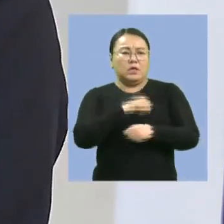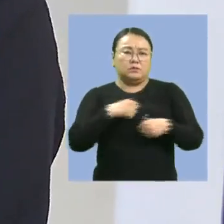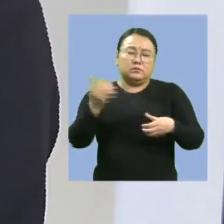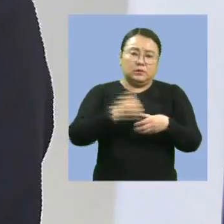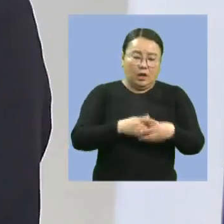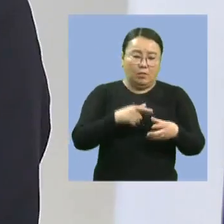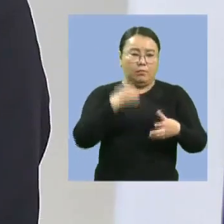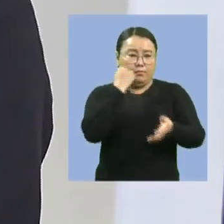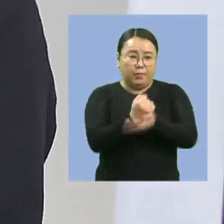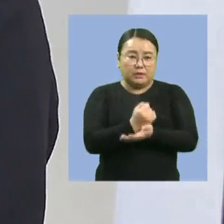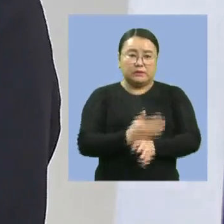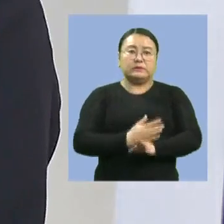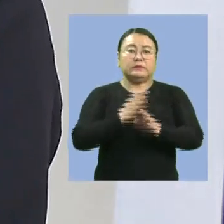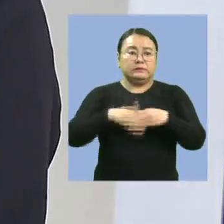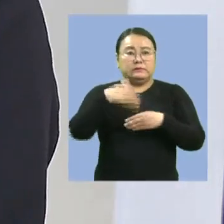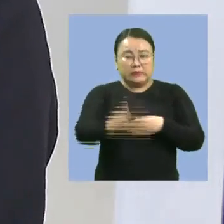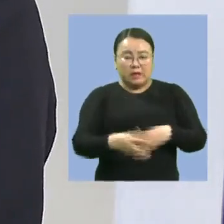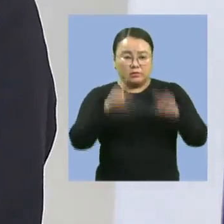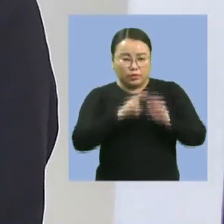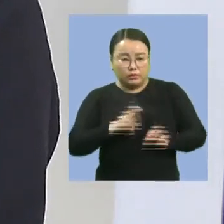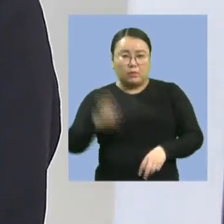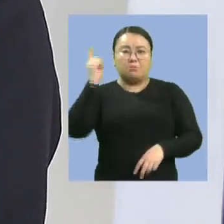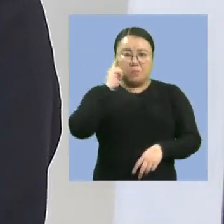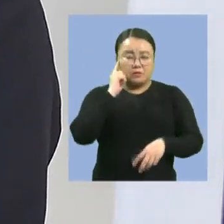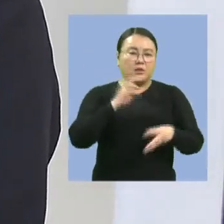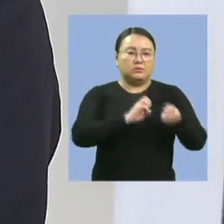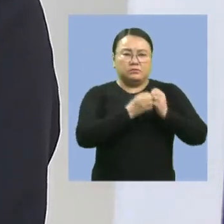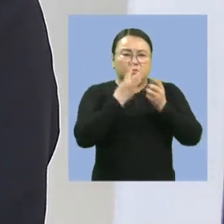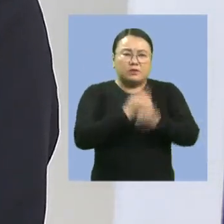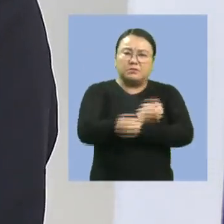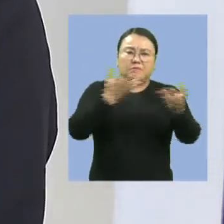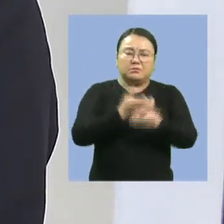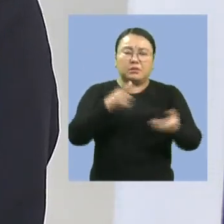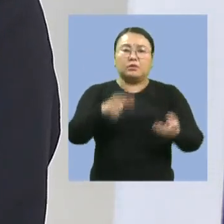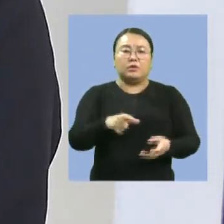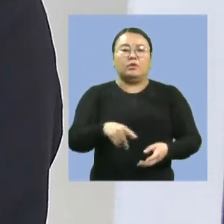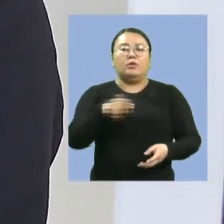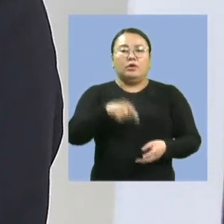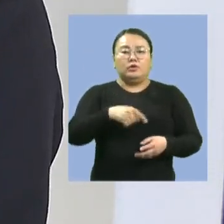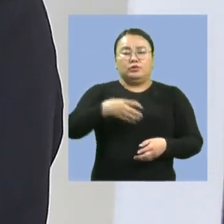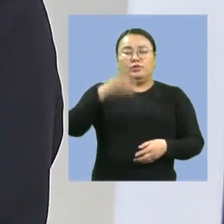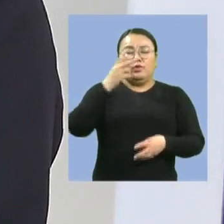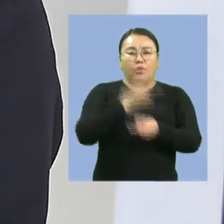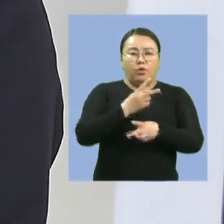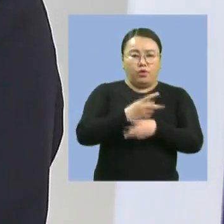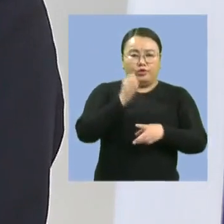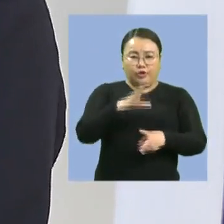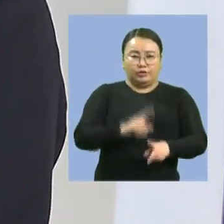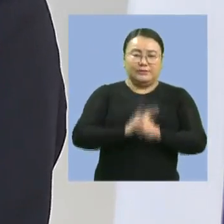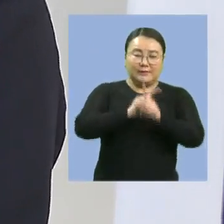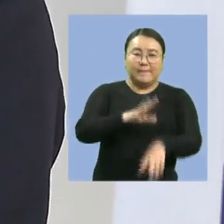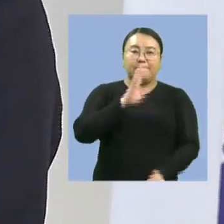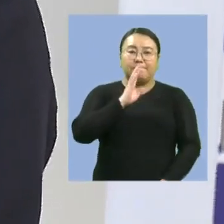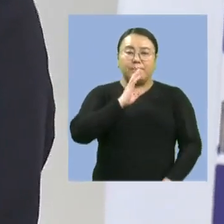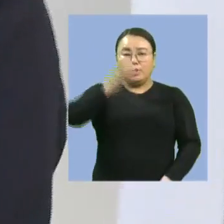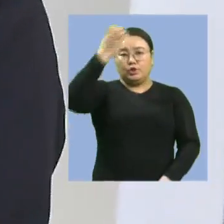орнд хуулиараа судалж мэддэг түгээж дэлгэрүүлдэг хэрэгжүүлдэг байх явдал бол эрх зүйн төр тогтоохын үндэс юм. Хууль